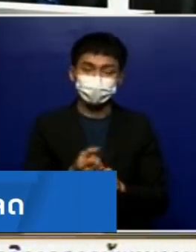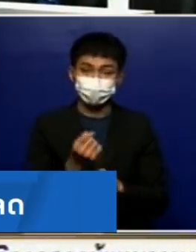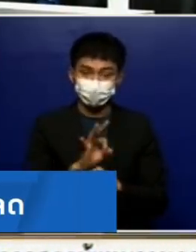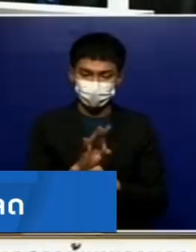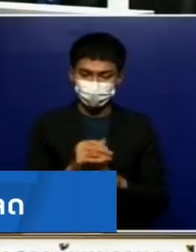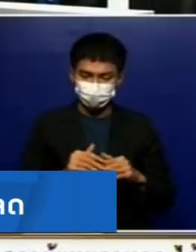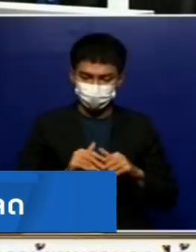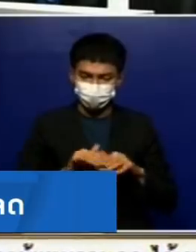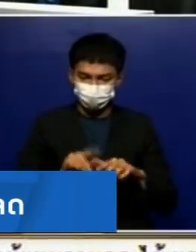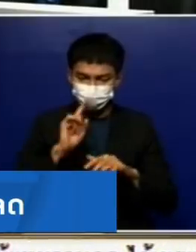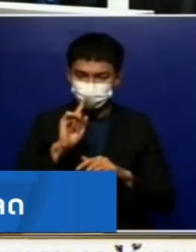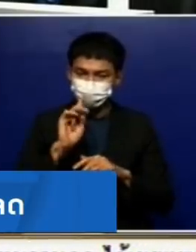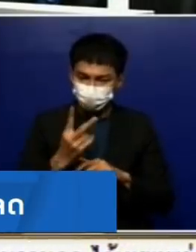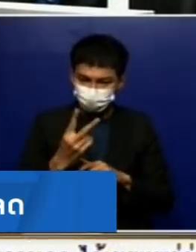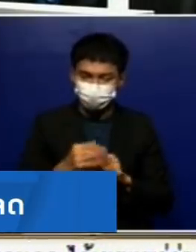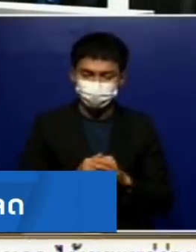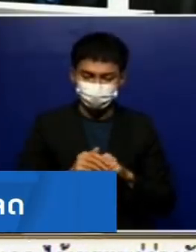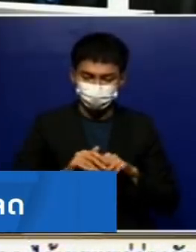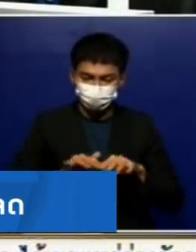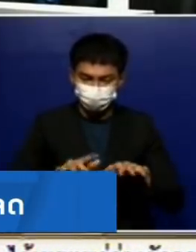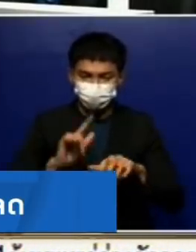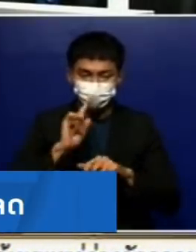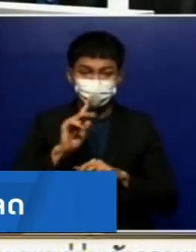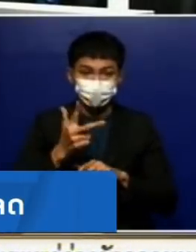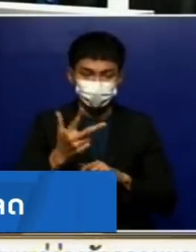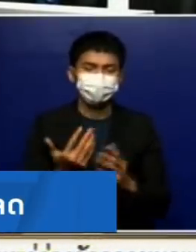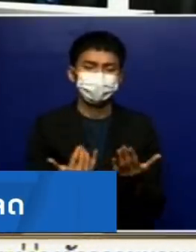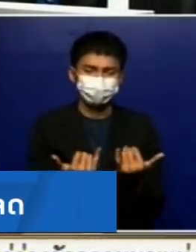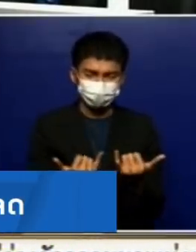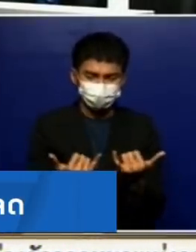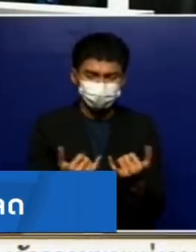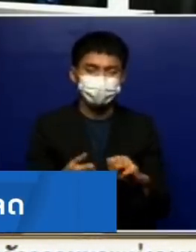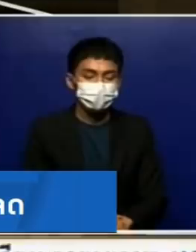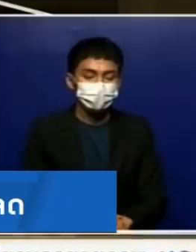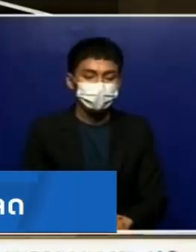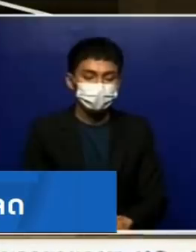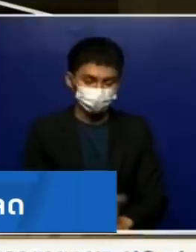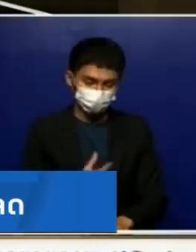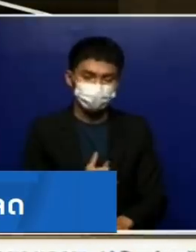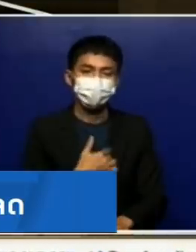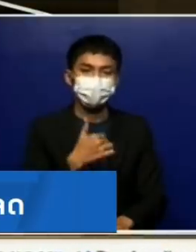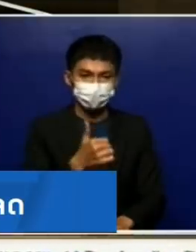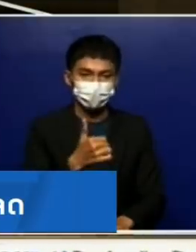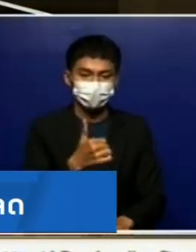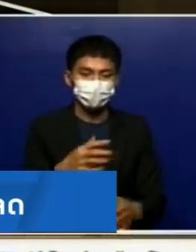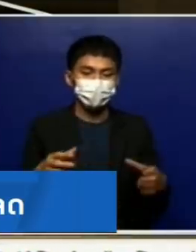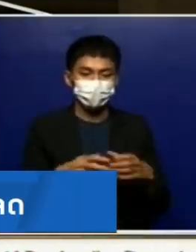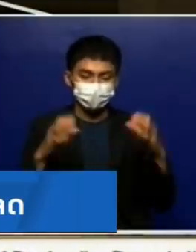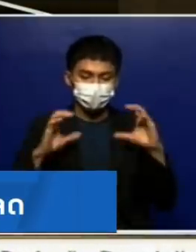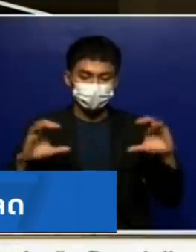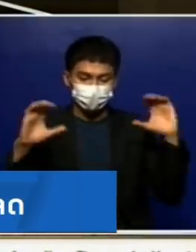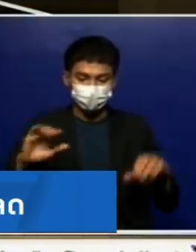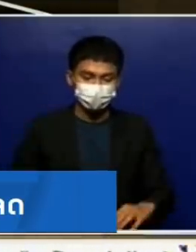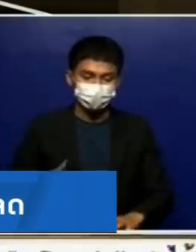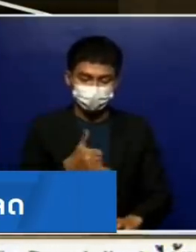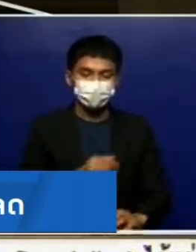รวมทั้งตั้งคำถามไปด้วยว่า7ปีที่พลเอกประยุทธ์ตั้งตัวเองเป็นนายกและใช้งบประมาณของประเทศไปทั้งสิ้นแล้ว23ล้านล้านบาทนั้นประชาชน